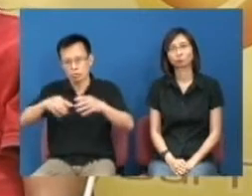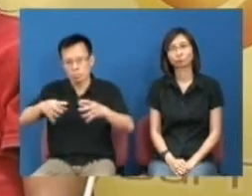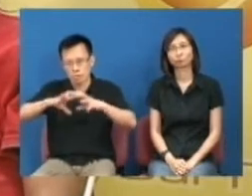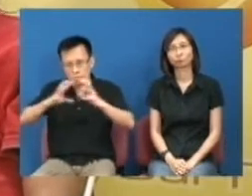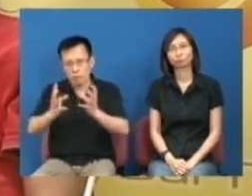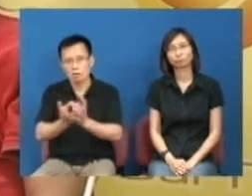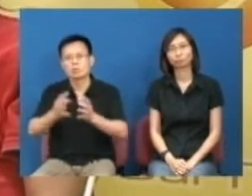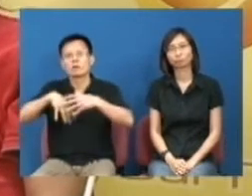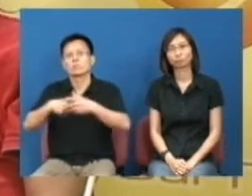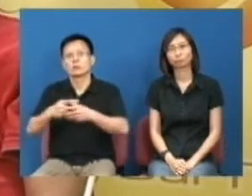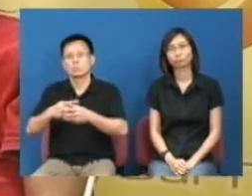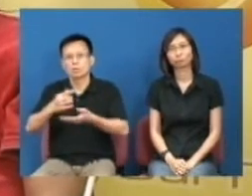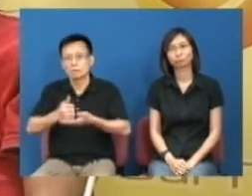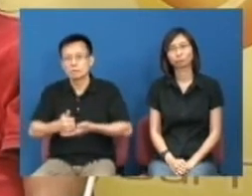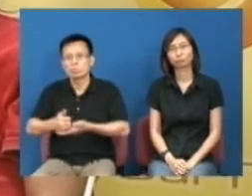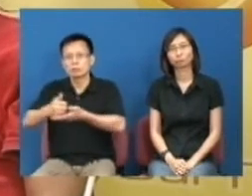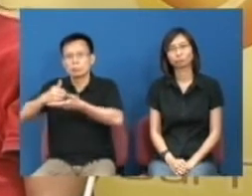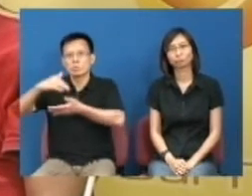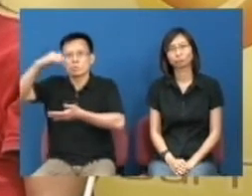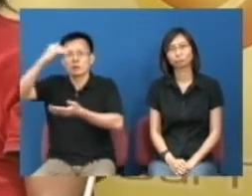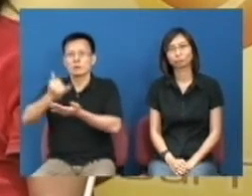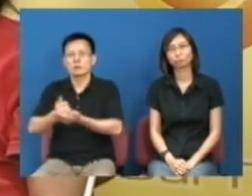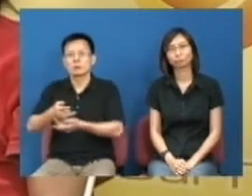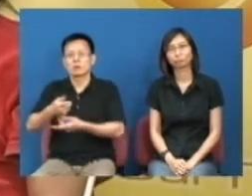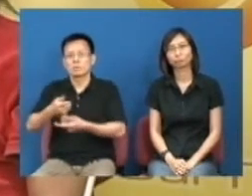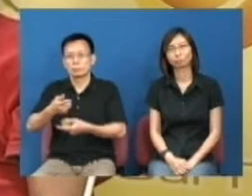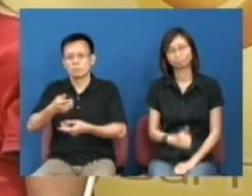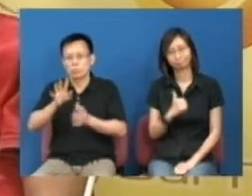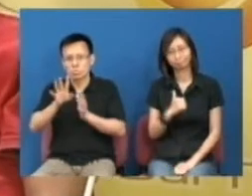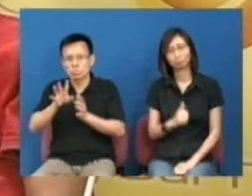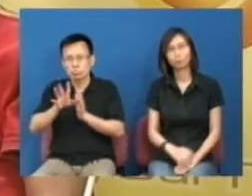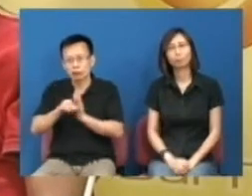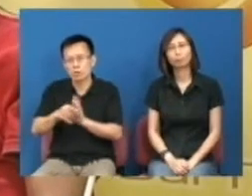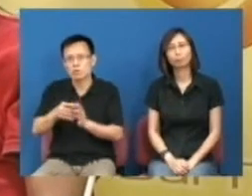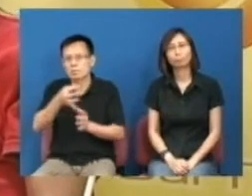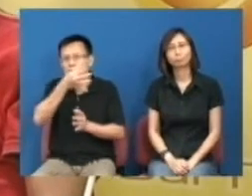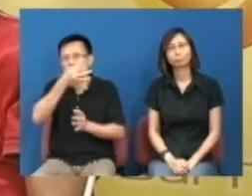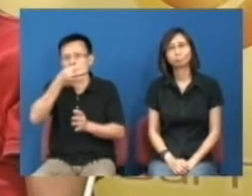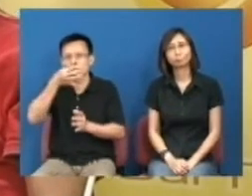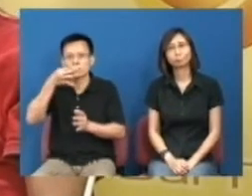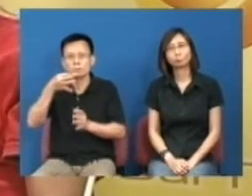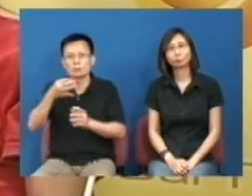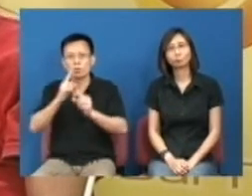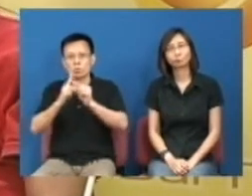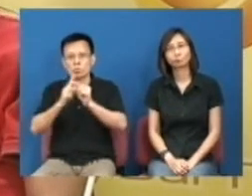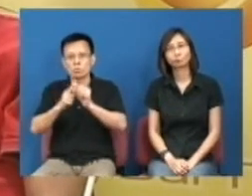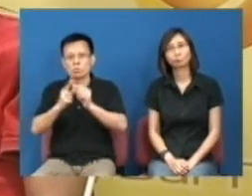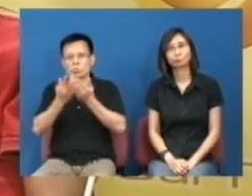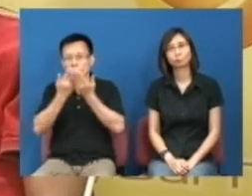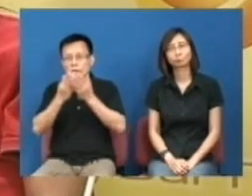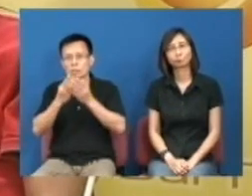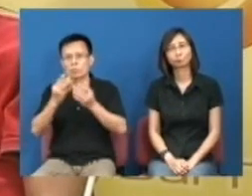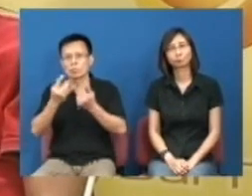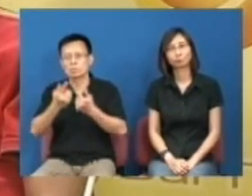越是德高望重的人越狡猾越不敢出聲，因為中學先生固然就是